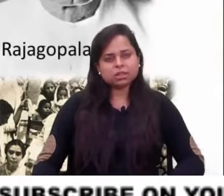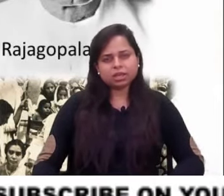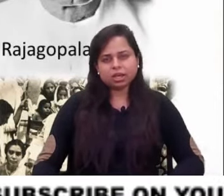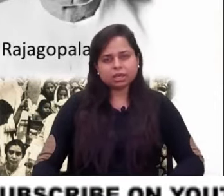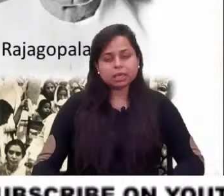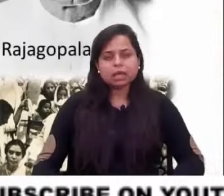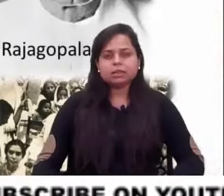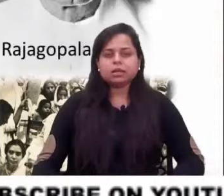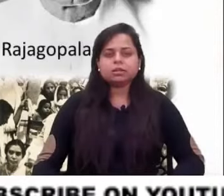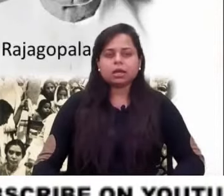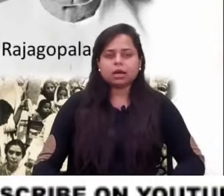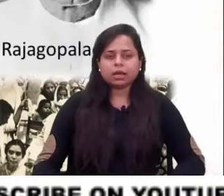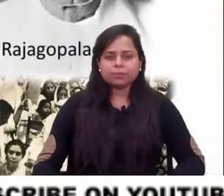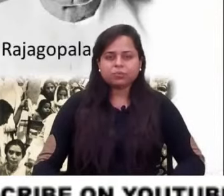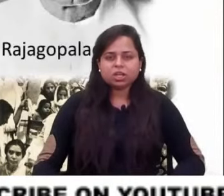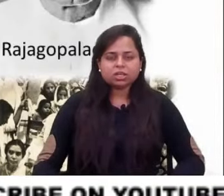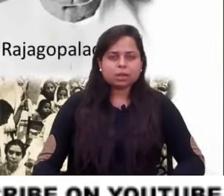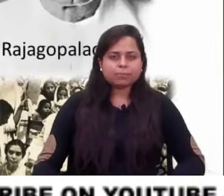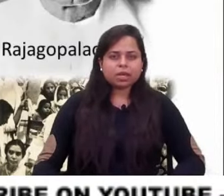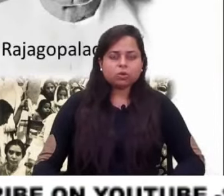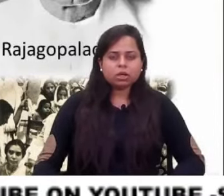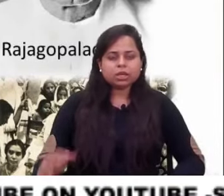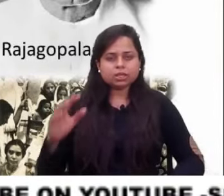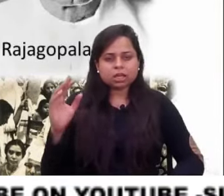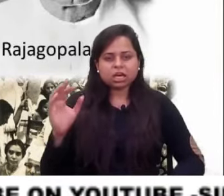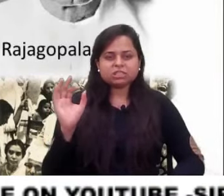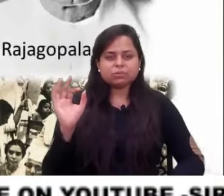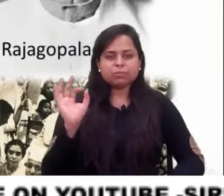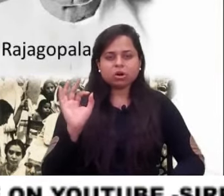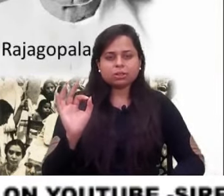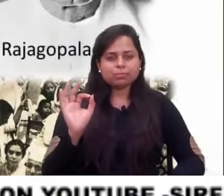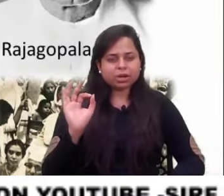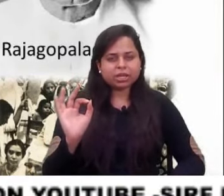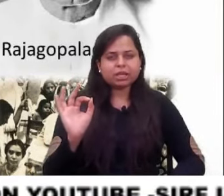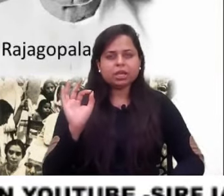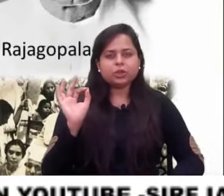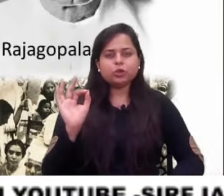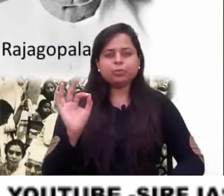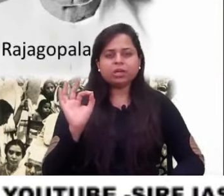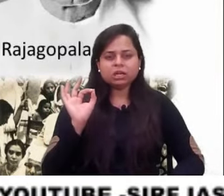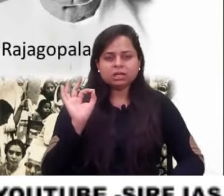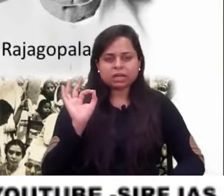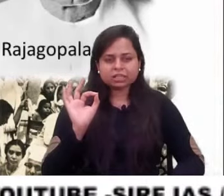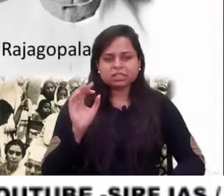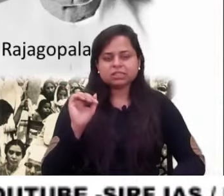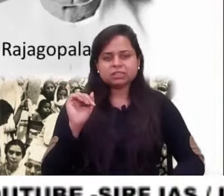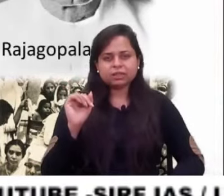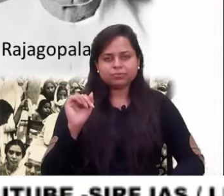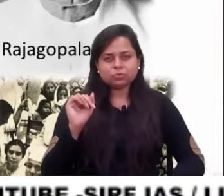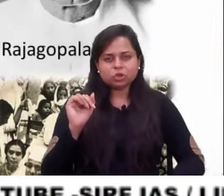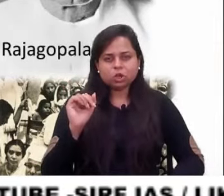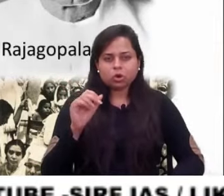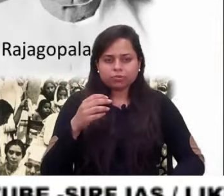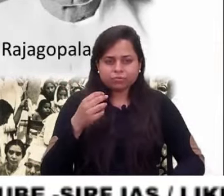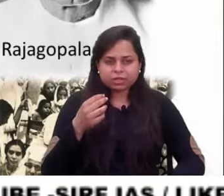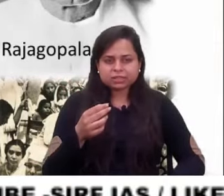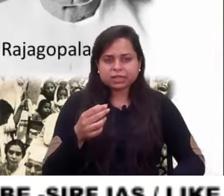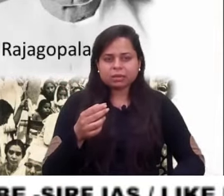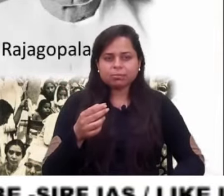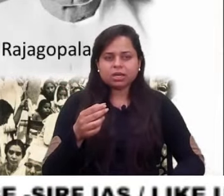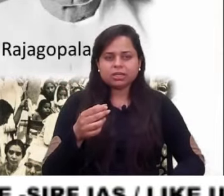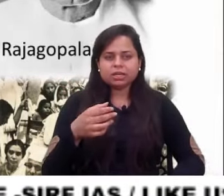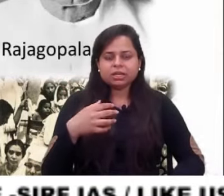लाख जिंदगियां यह दिक्कत खा गए या के लोग इतिहास में बहुत ही बड़ी ह्यूमन ट्रैजिडी एसटीडी और